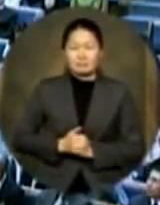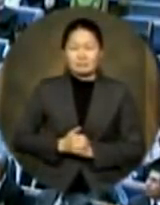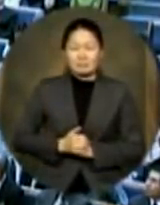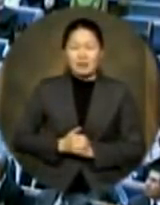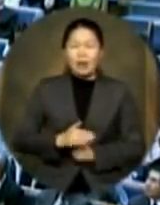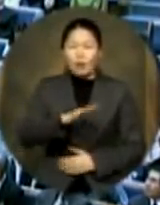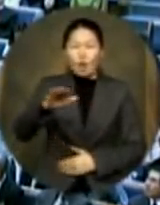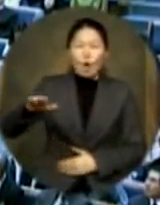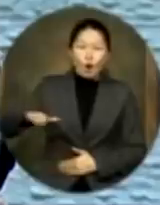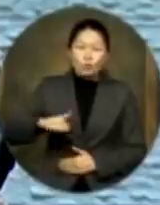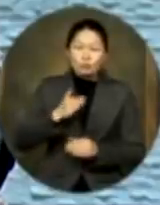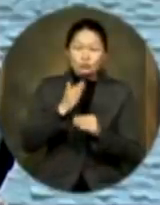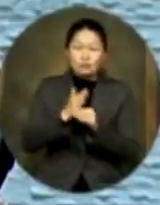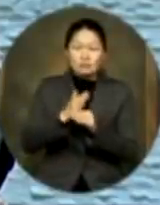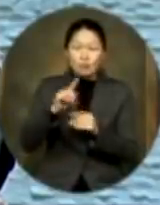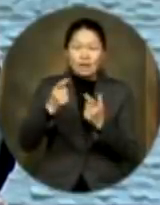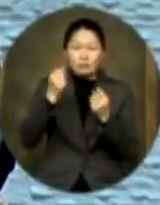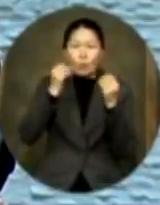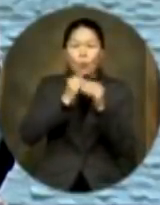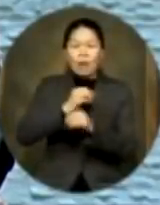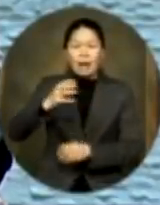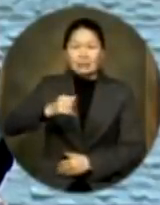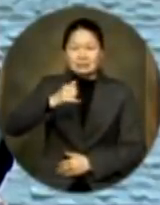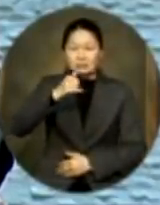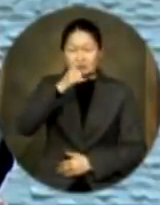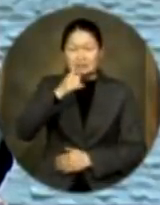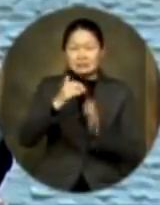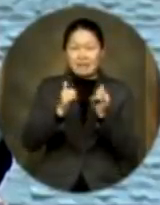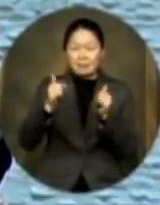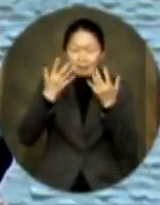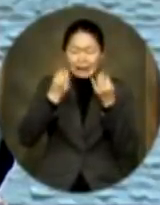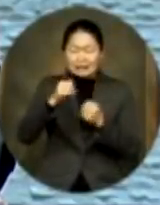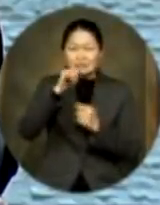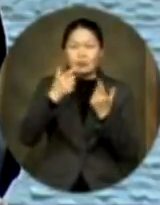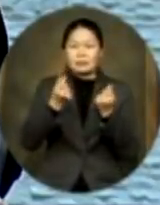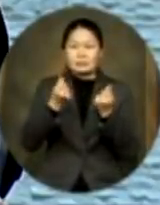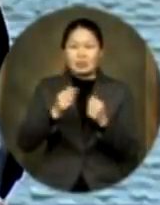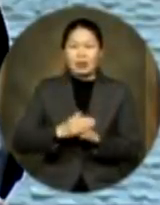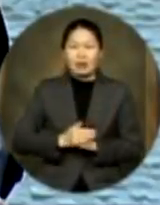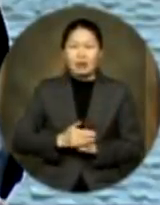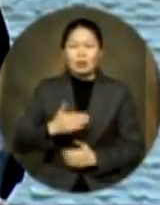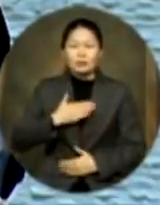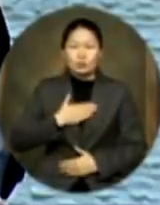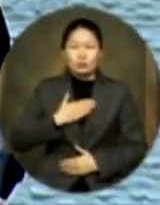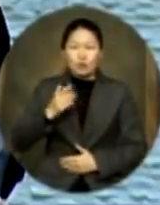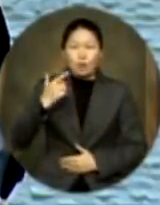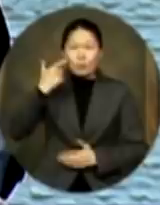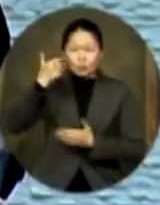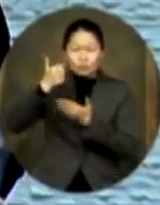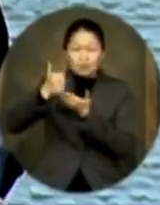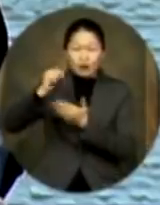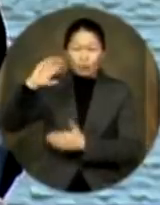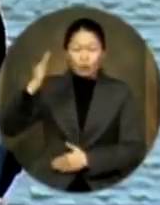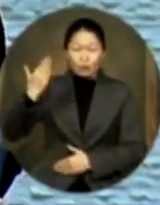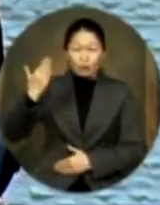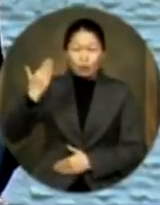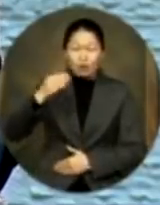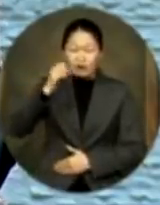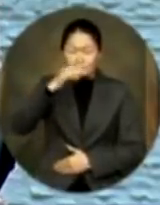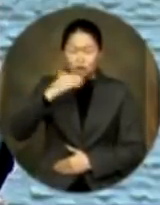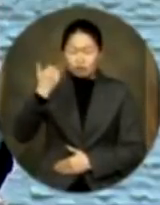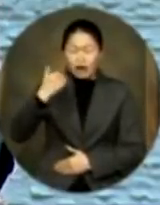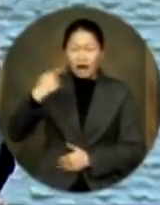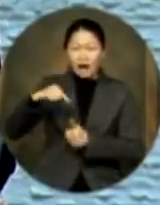그런 오해를 가지고 있는 분들이 꽤 많으실 겁니다 저는 목사가 되고 그저 누가